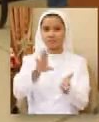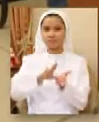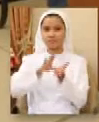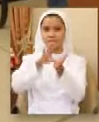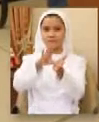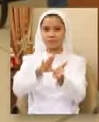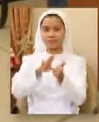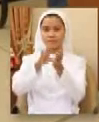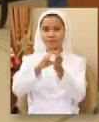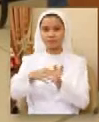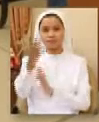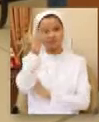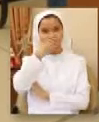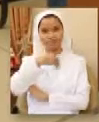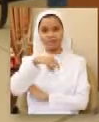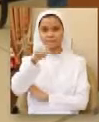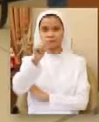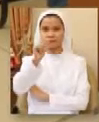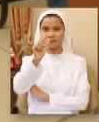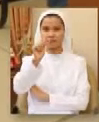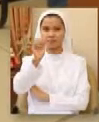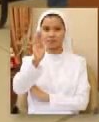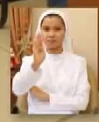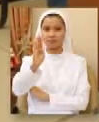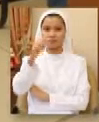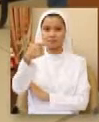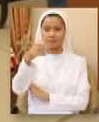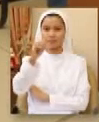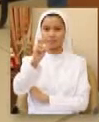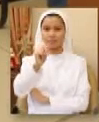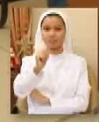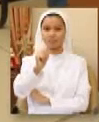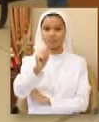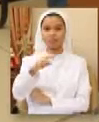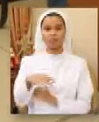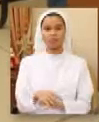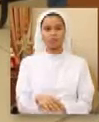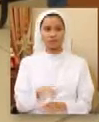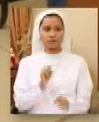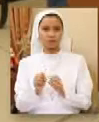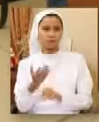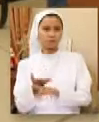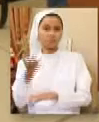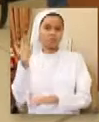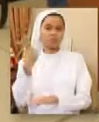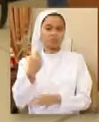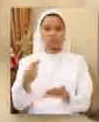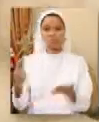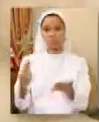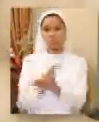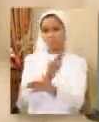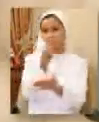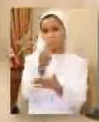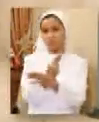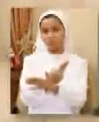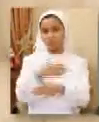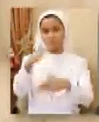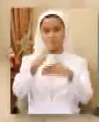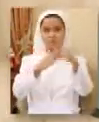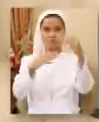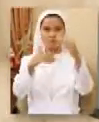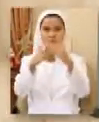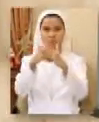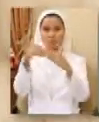Pwede Tagbon. Maganda rin. So, begin bless namin ang simbahan. Hindi. So, bago talaga naman po, Bishop, the structure. Yes. Well, nandun na yun. Parang